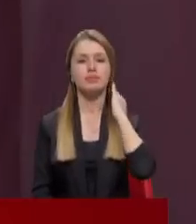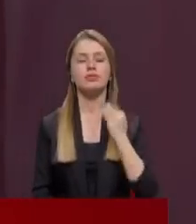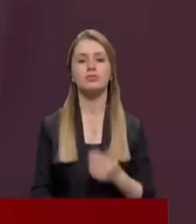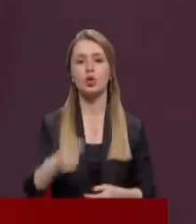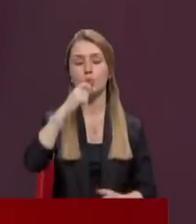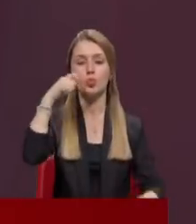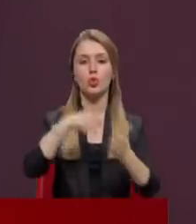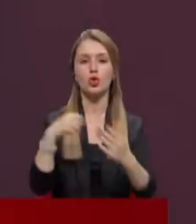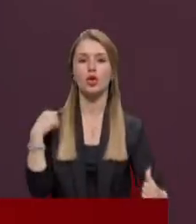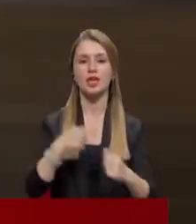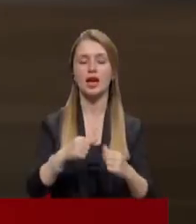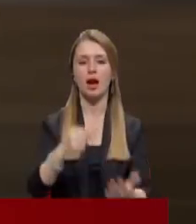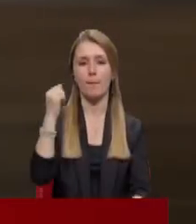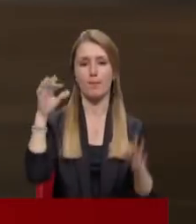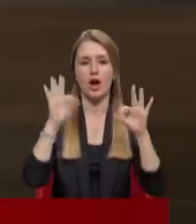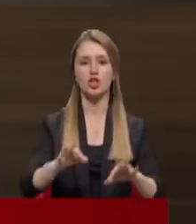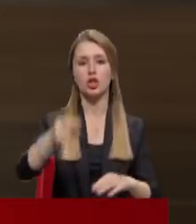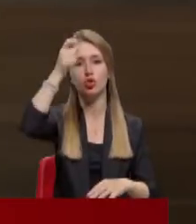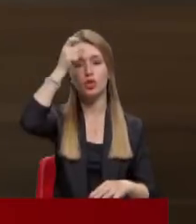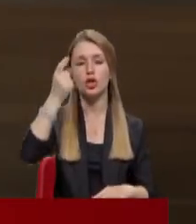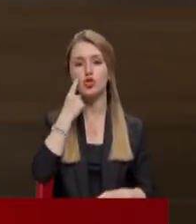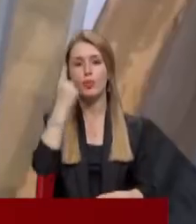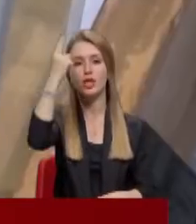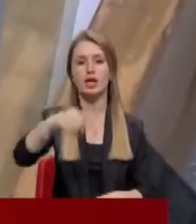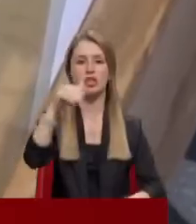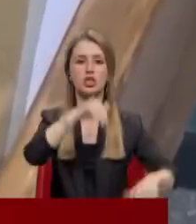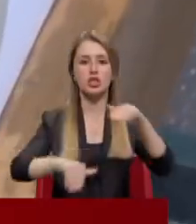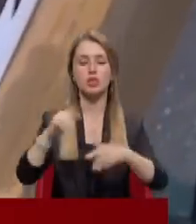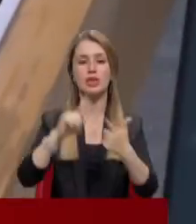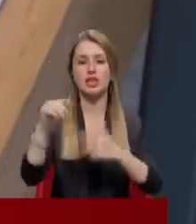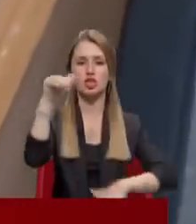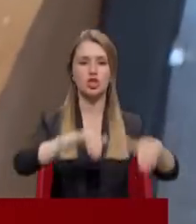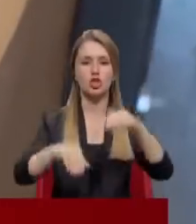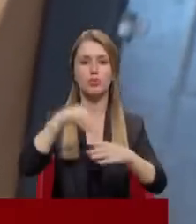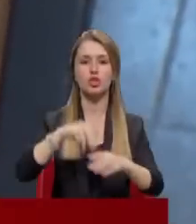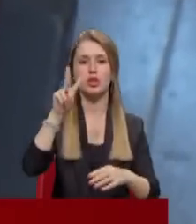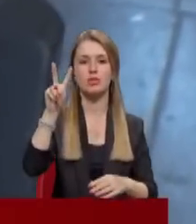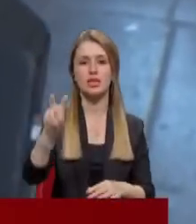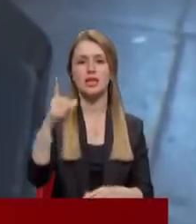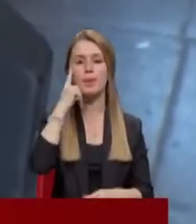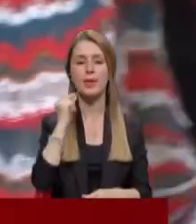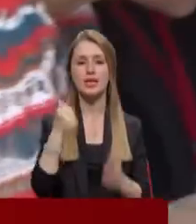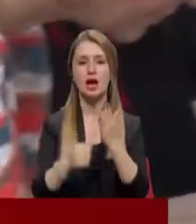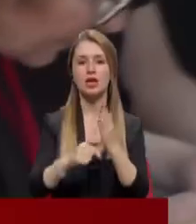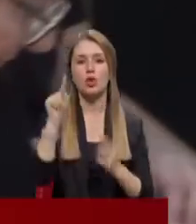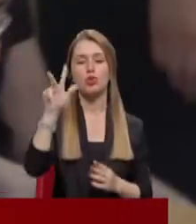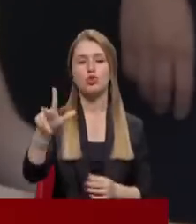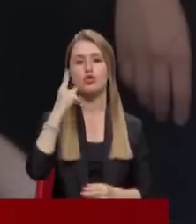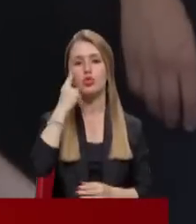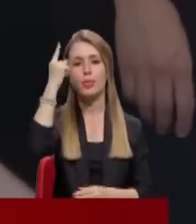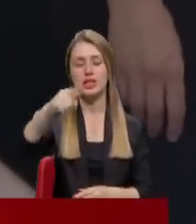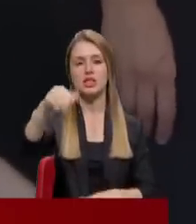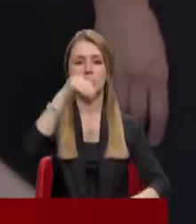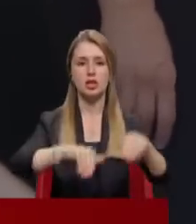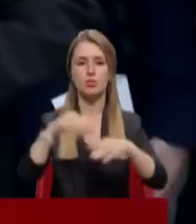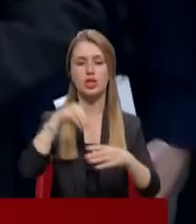Mühür bir kez daha seçmenin elinde. Türkiye Cumhurbaşkanlığı seçimi ikinci turu için 28 Mayıs'ta 13. Cumhurbaşkanını seçmek